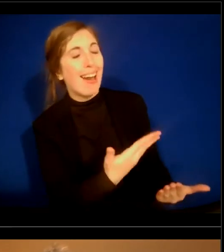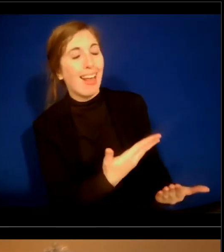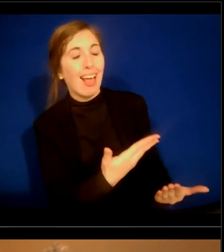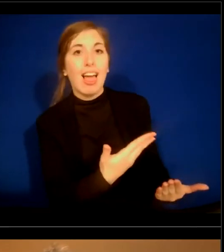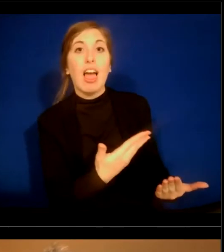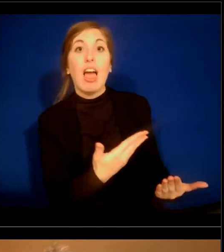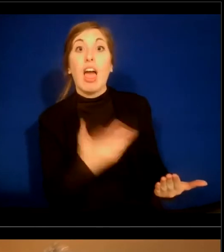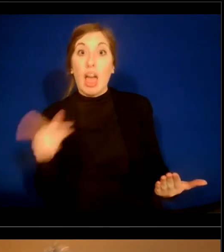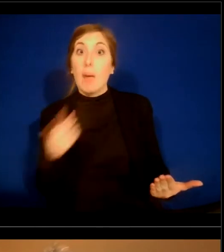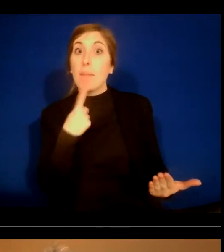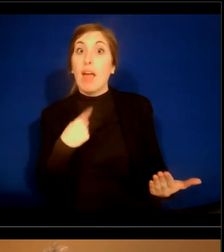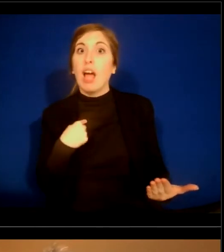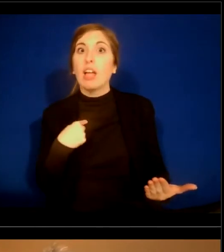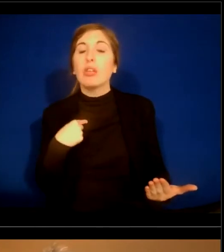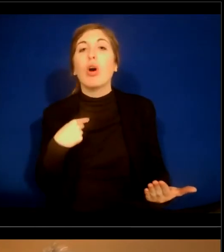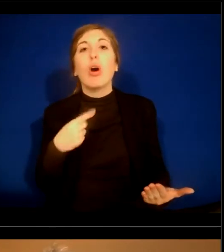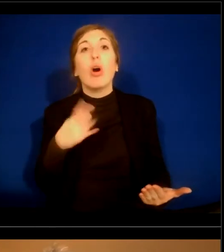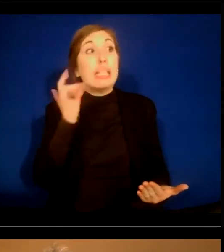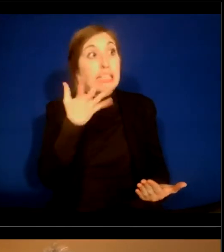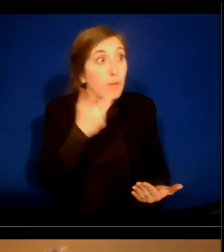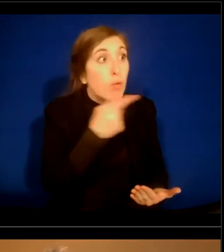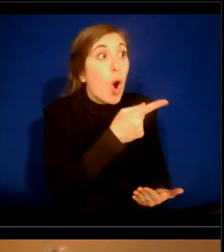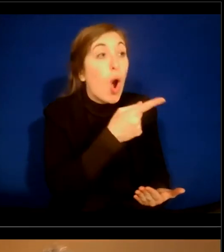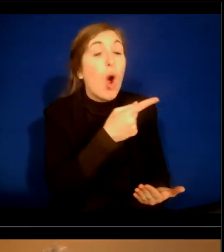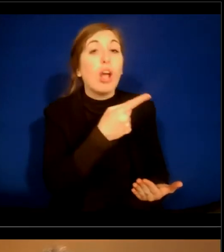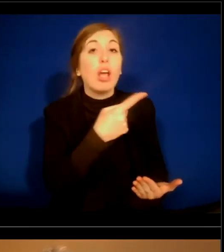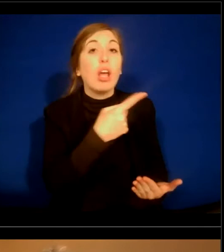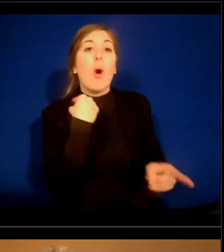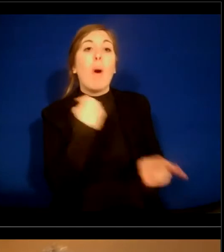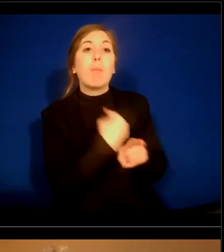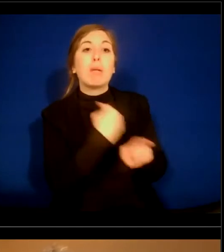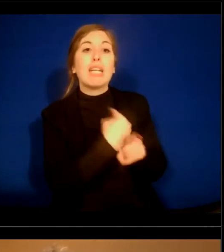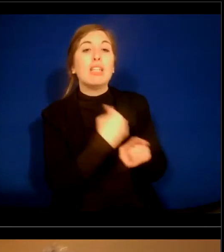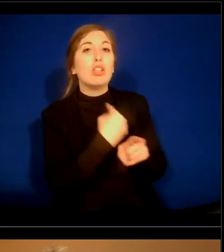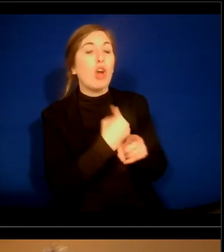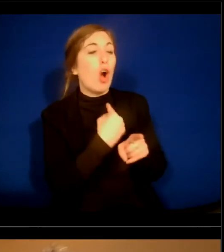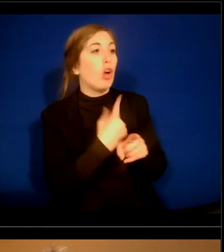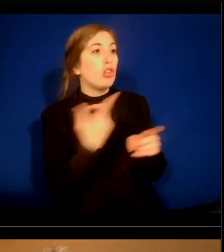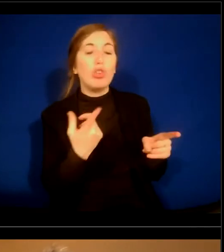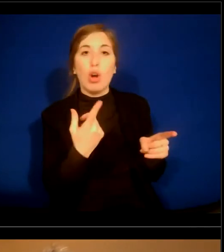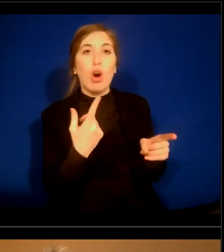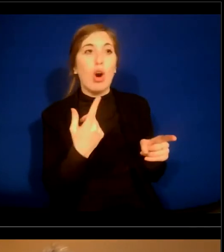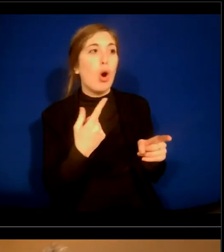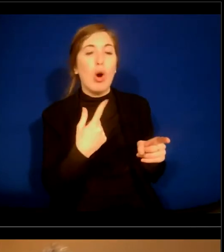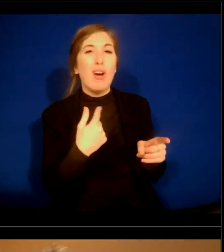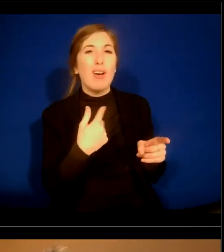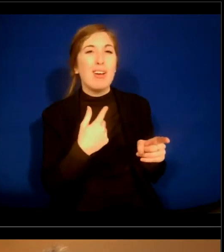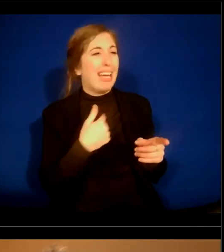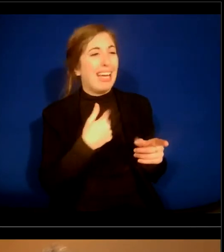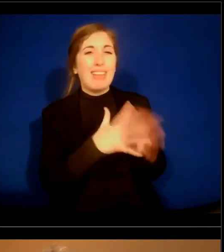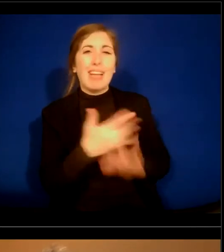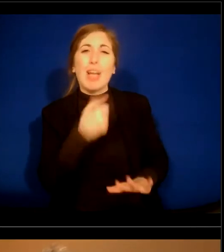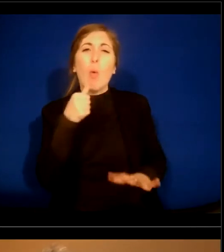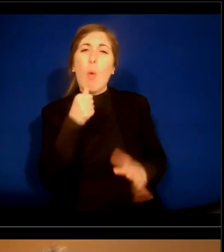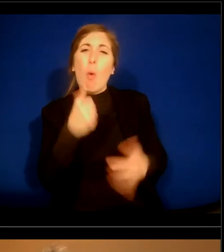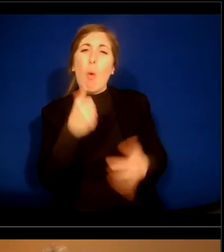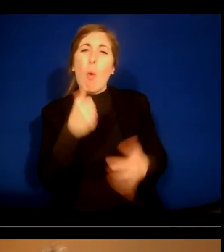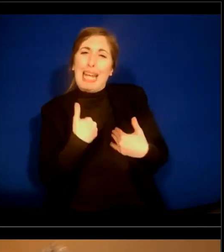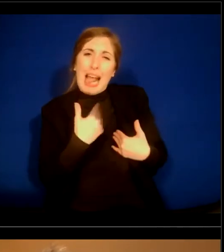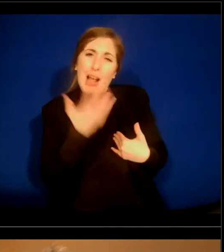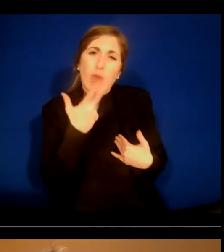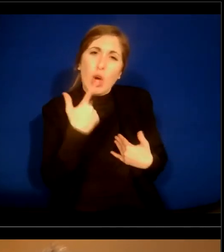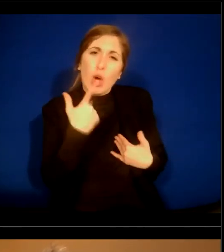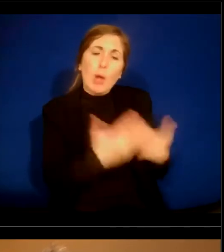se vuoi, io ho bisogno di distrarmi, ho bisogno di rendermi utile, se vuoi posso aiutarti